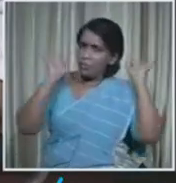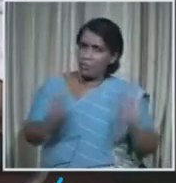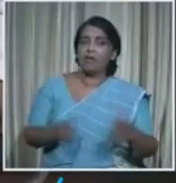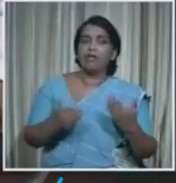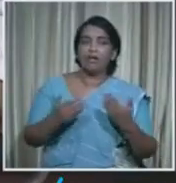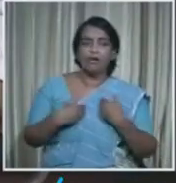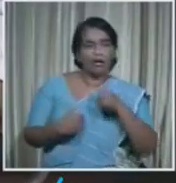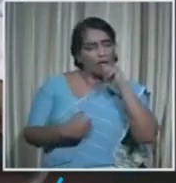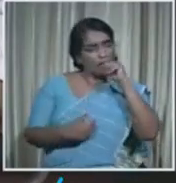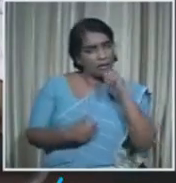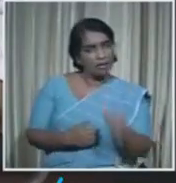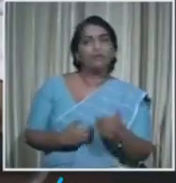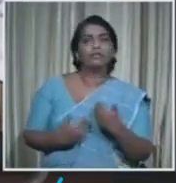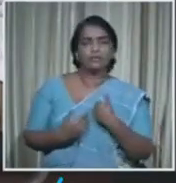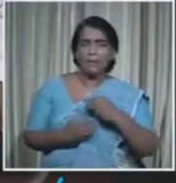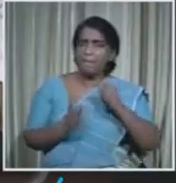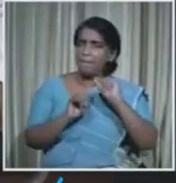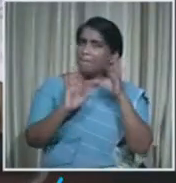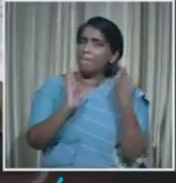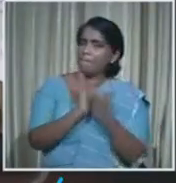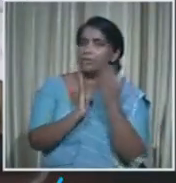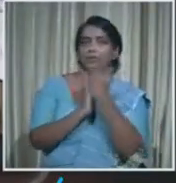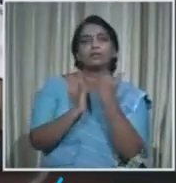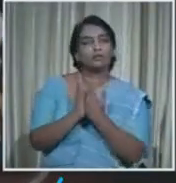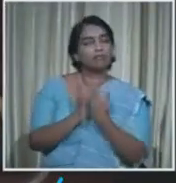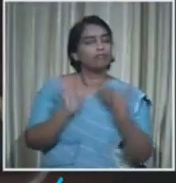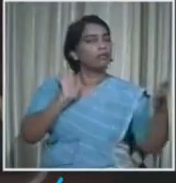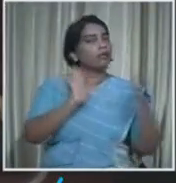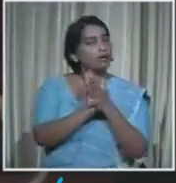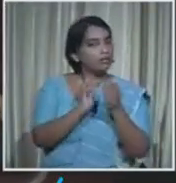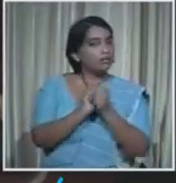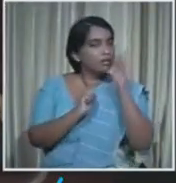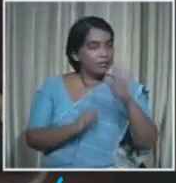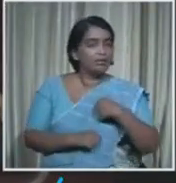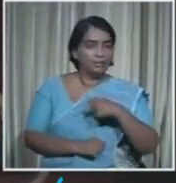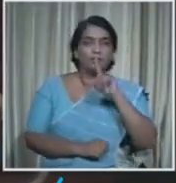අවංකවම ප්‍රතිපත්තියක් මත එකතු වෙමුයි කියලා මම ප්‍රකාශ කරනවා ස්තුතියි